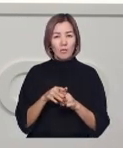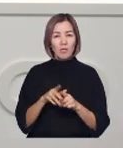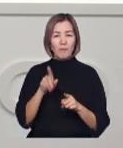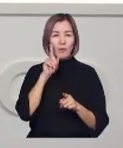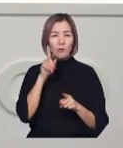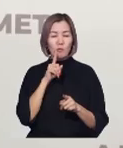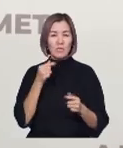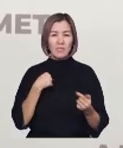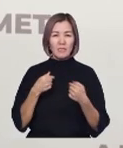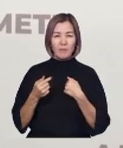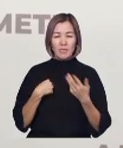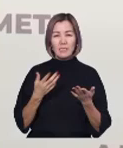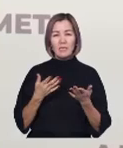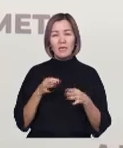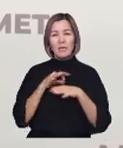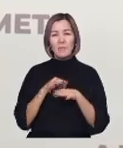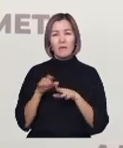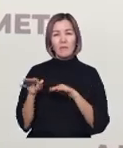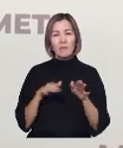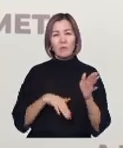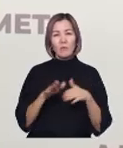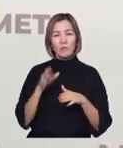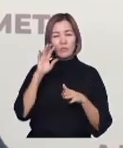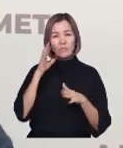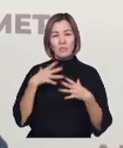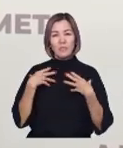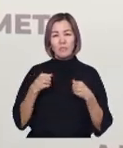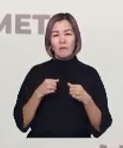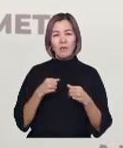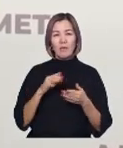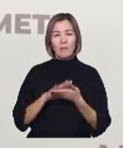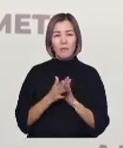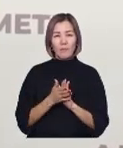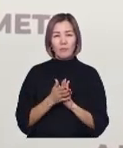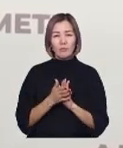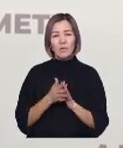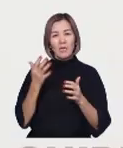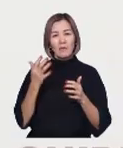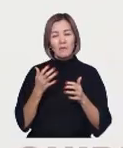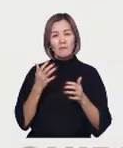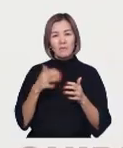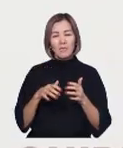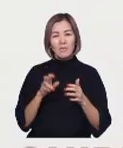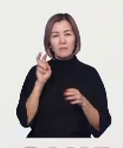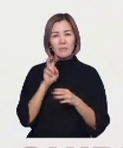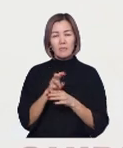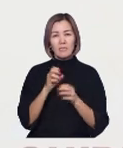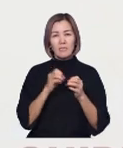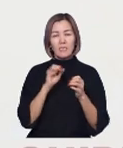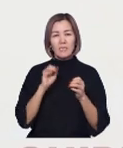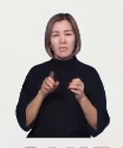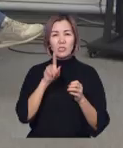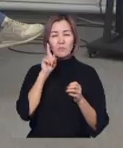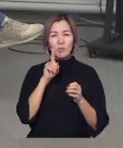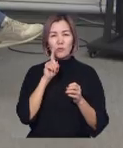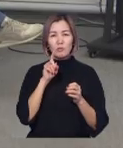с депрессией, а также проводятся мероприятия для улучшения психического здоровья и благополучия. В среднем центр посещают 10 тысяч подростков в